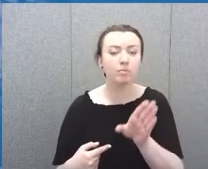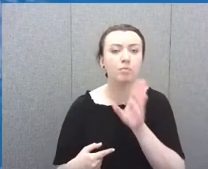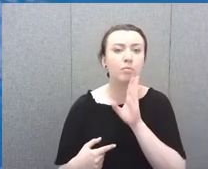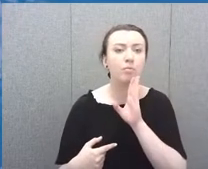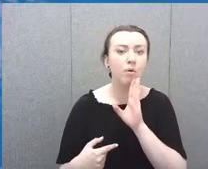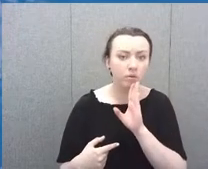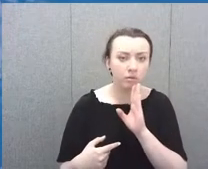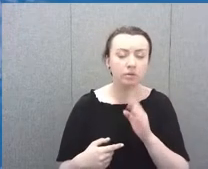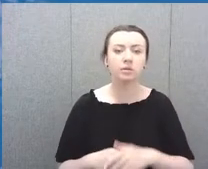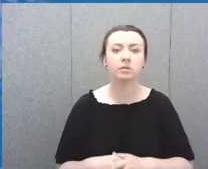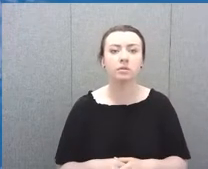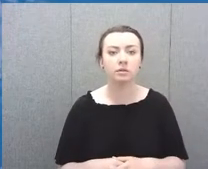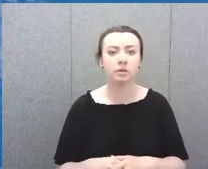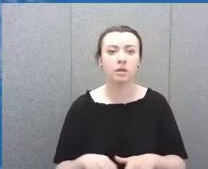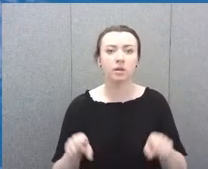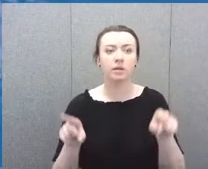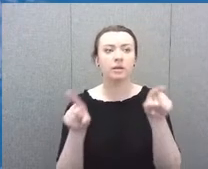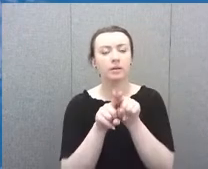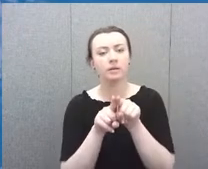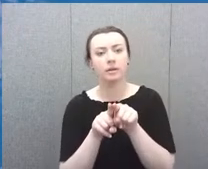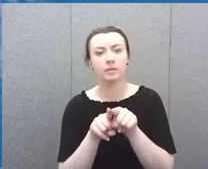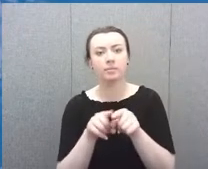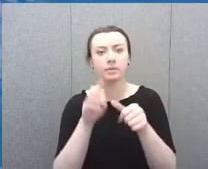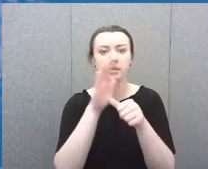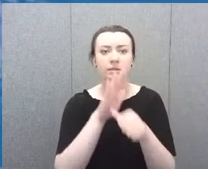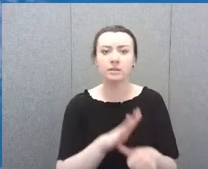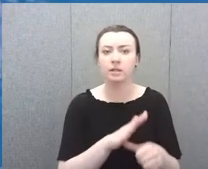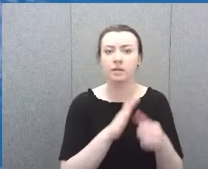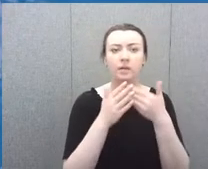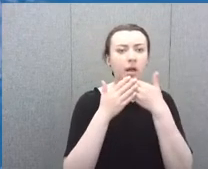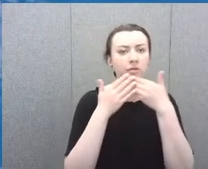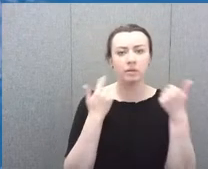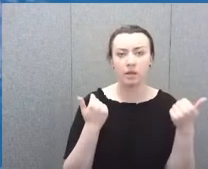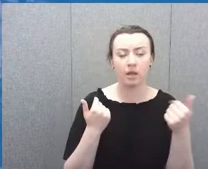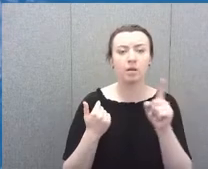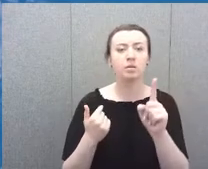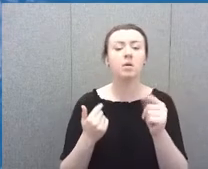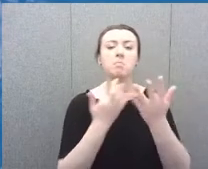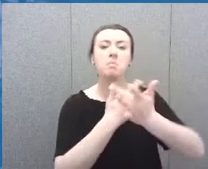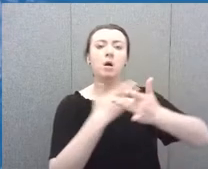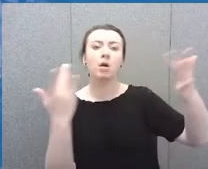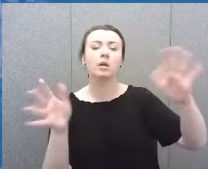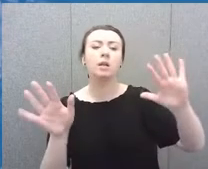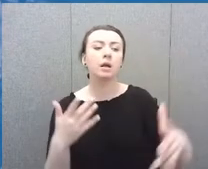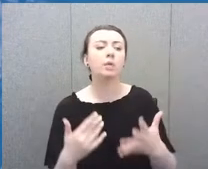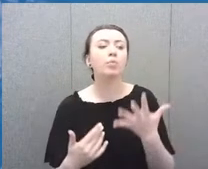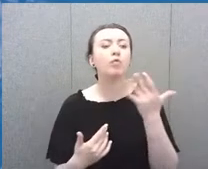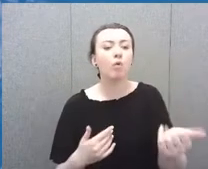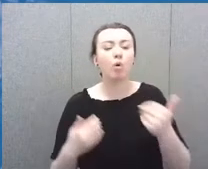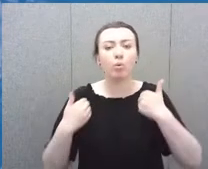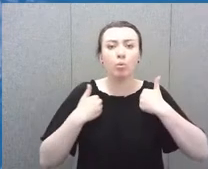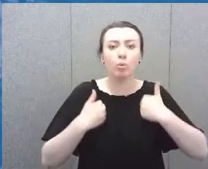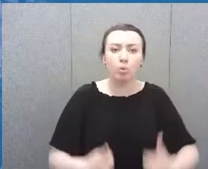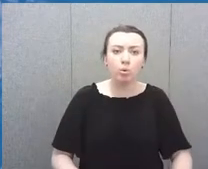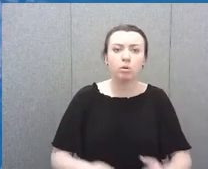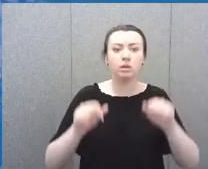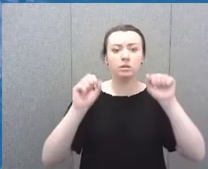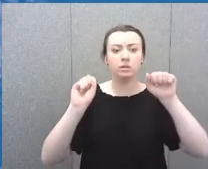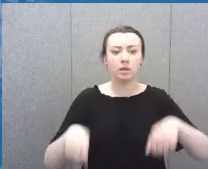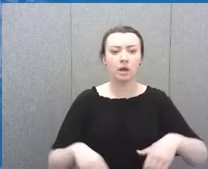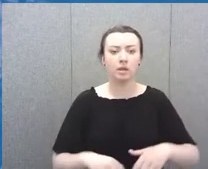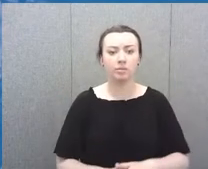про оппозицию патриархальной системе. Они демонстрировали, как их тела могут быть использованы для